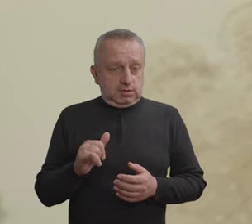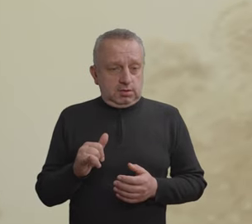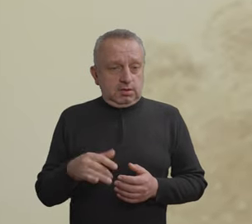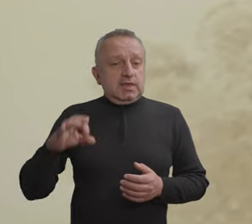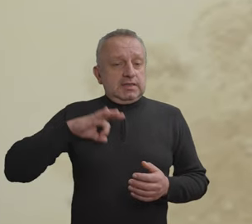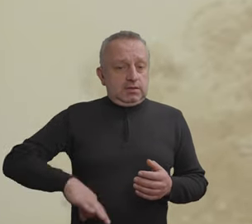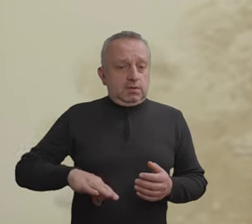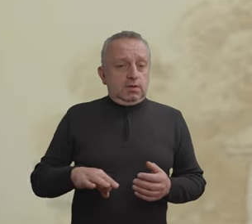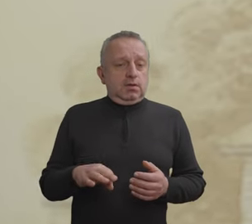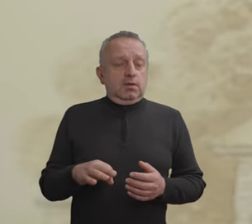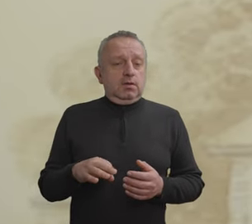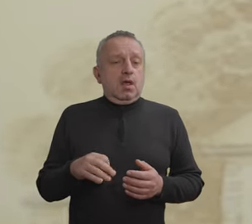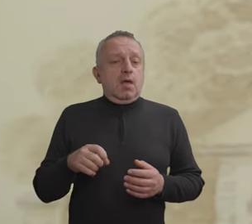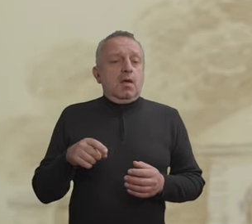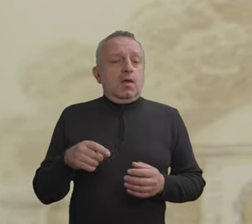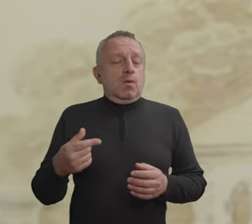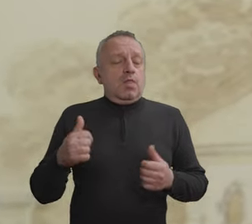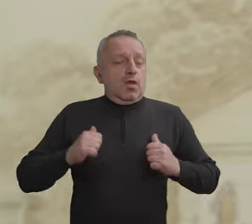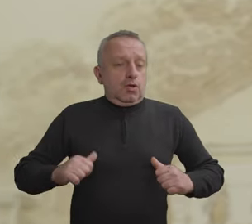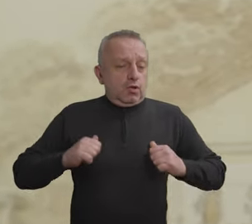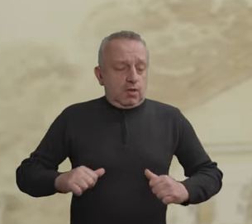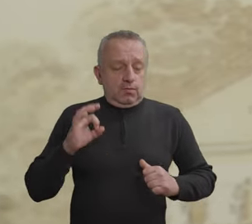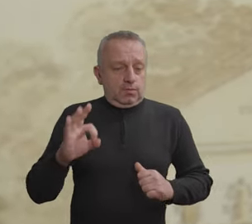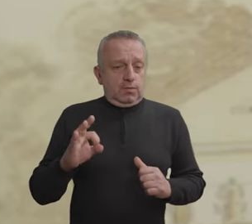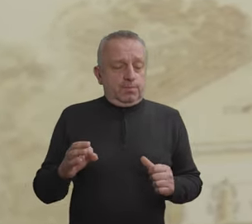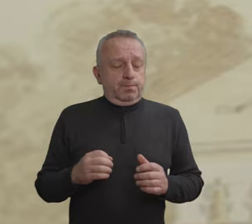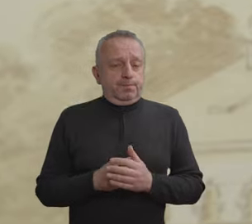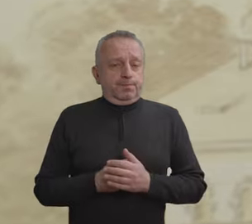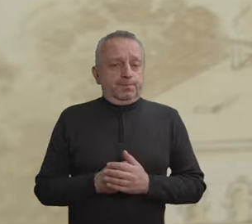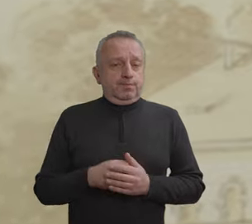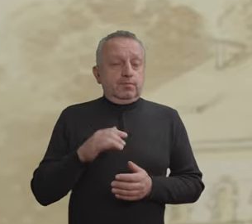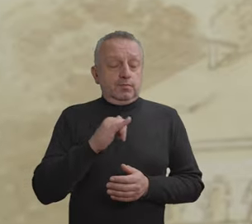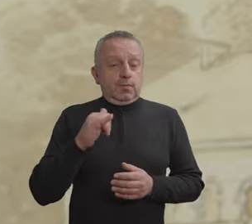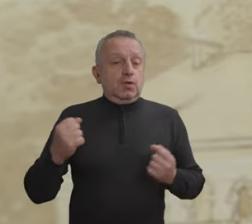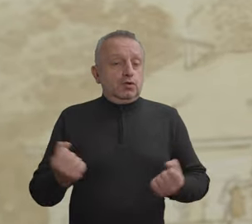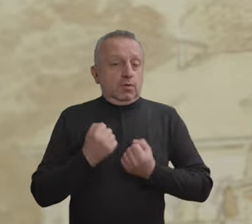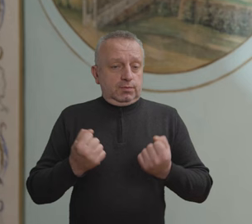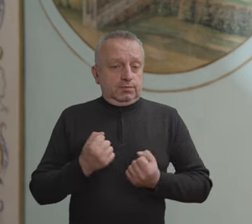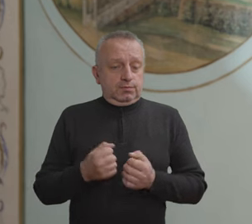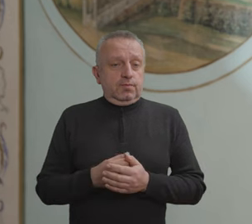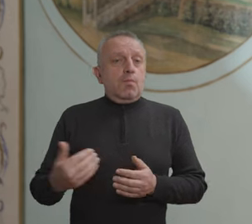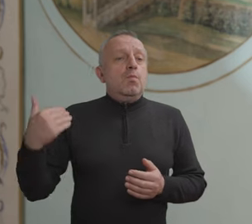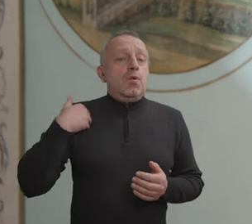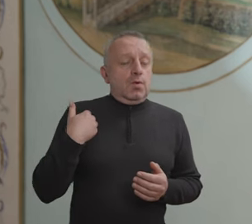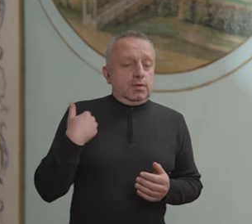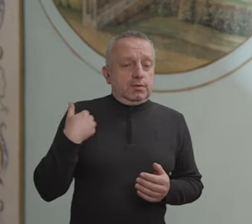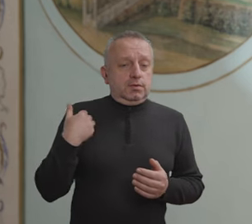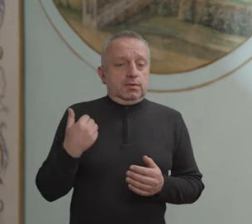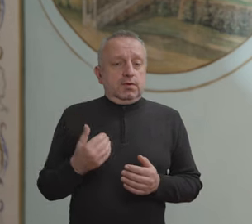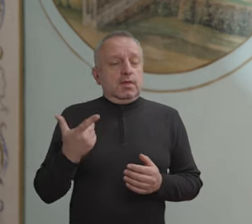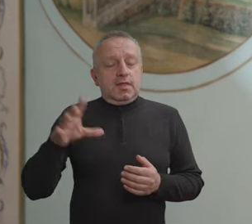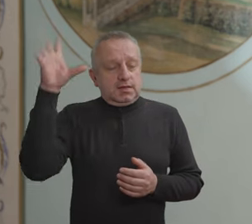Potocki, jak i jego syn Alfred Józef Potocki nie doczekali odzyskania niepodległości. Ich działania